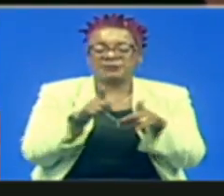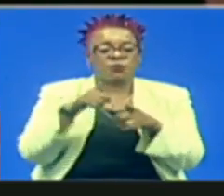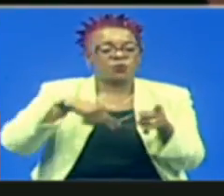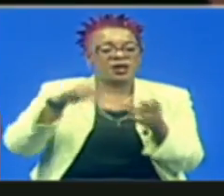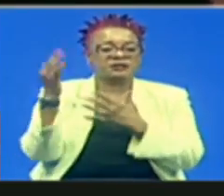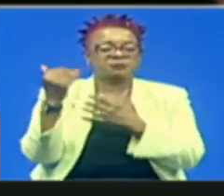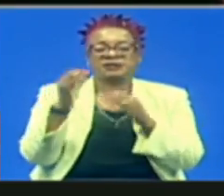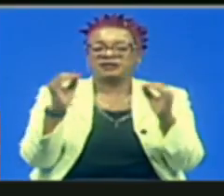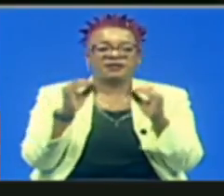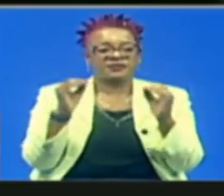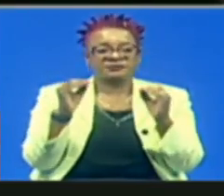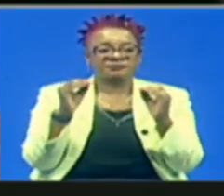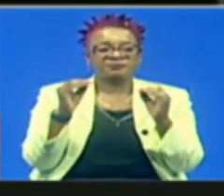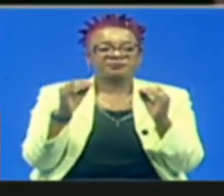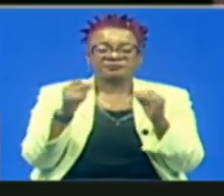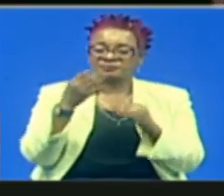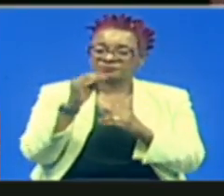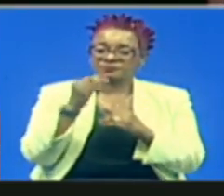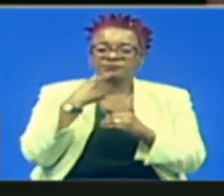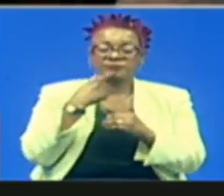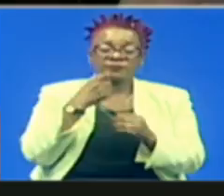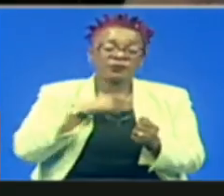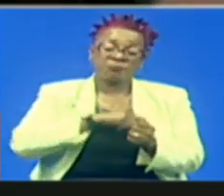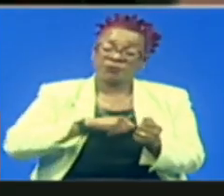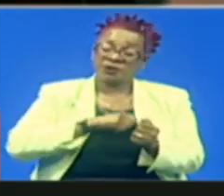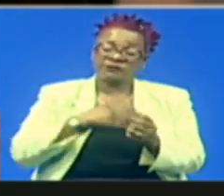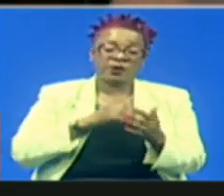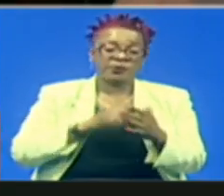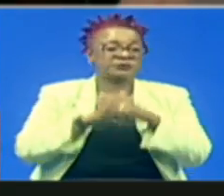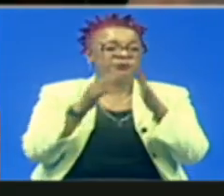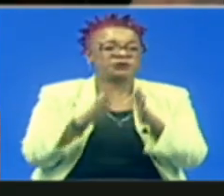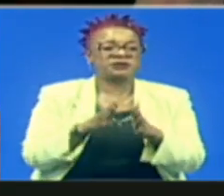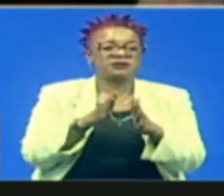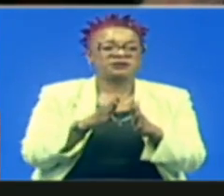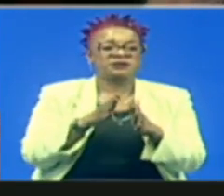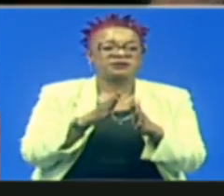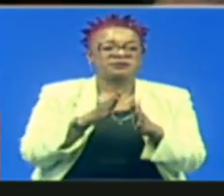ikue. Tunasema tu pole kwa mafans. Mpira ni,